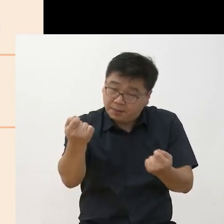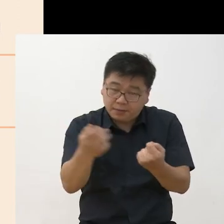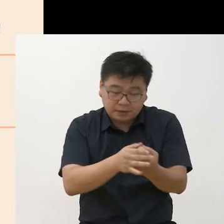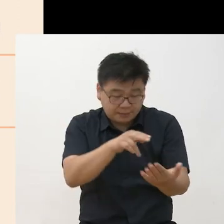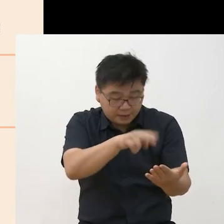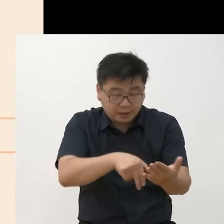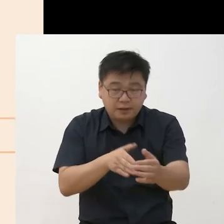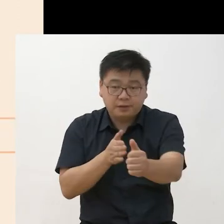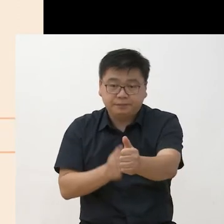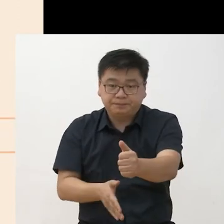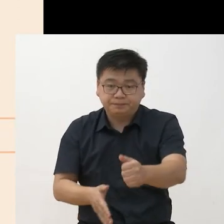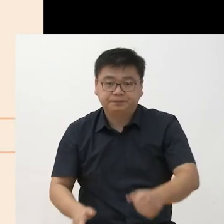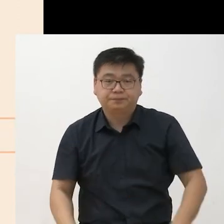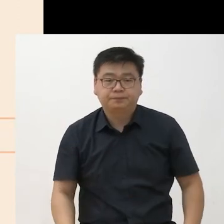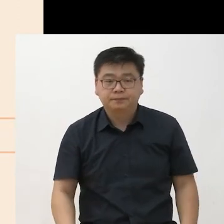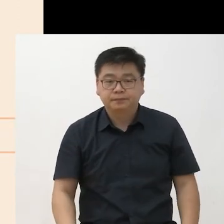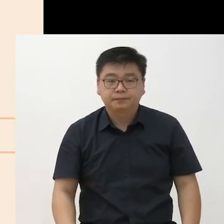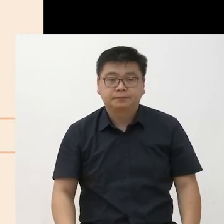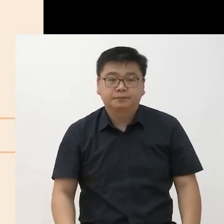바랍니다.